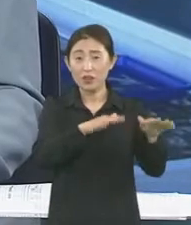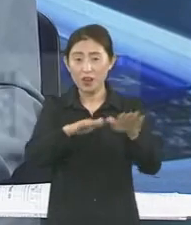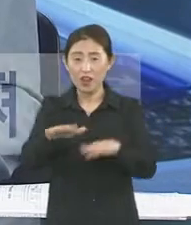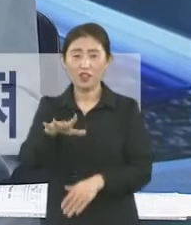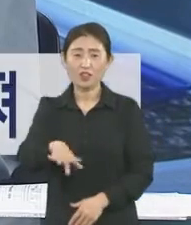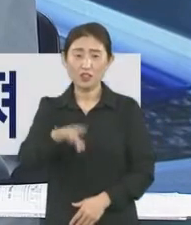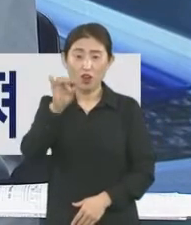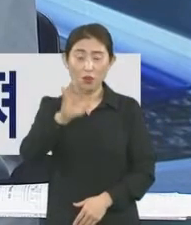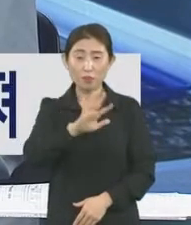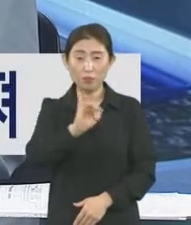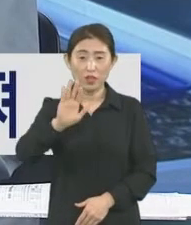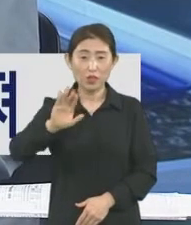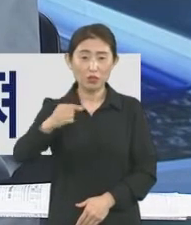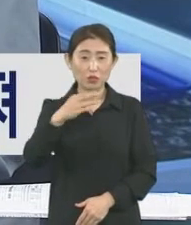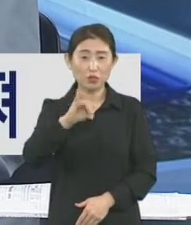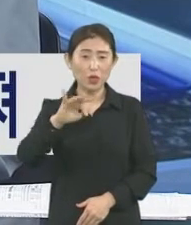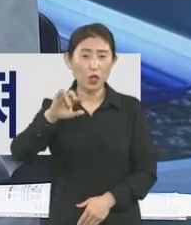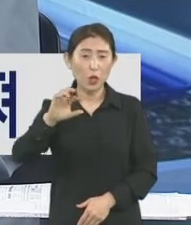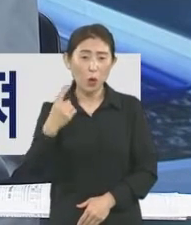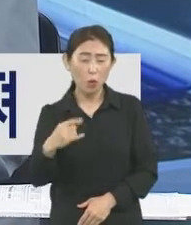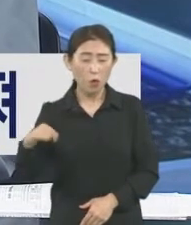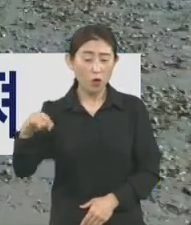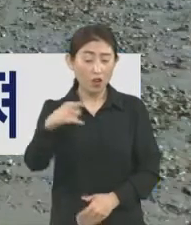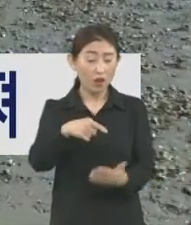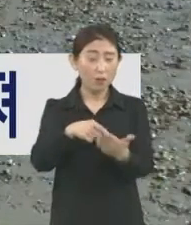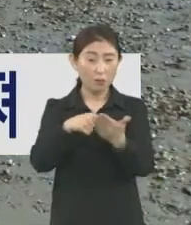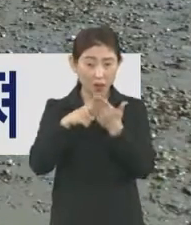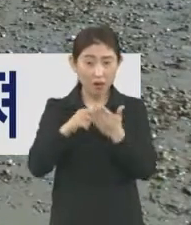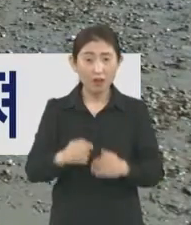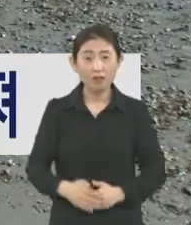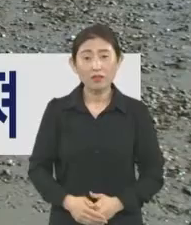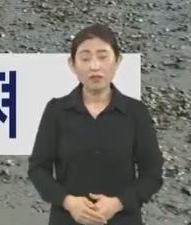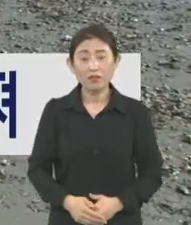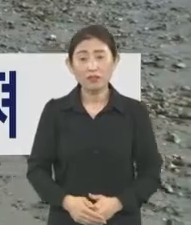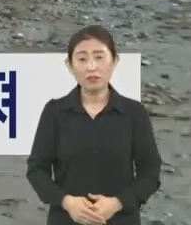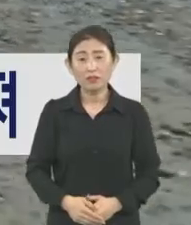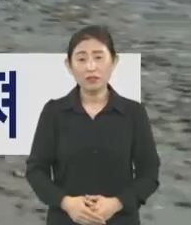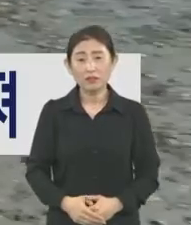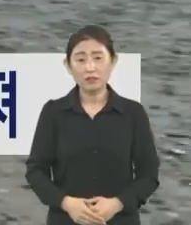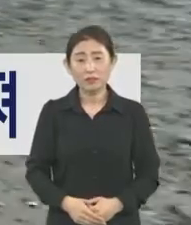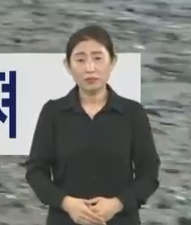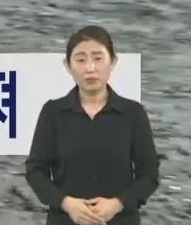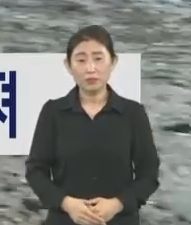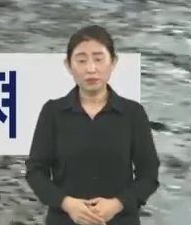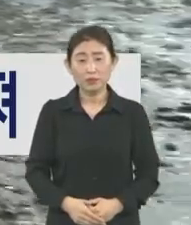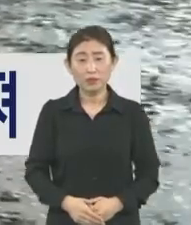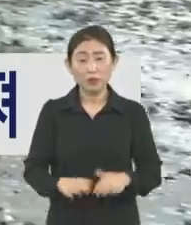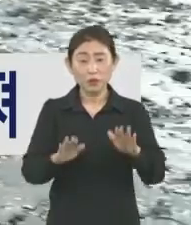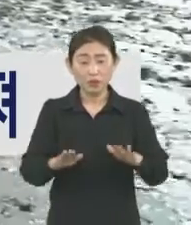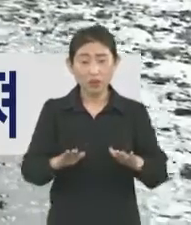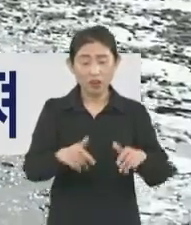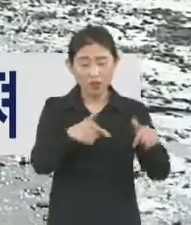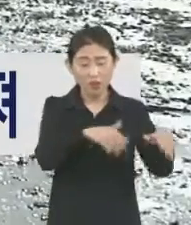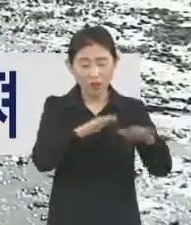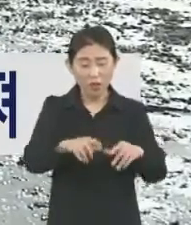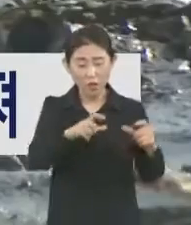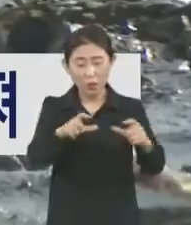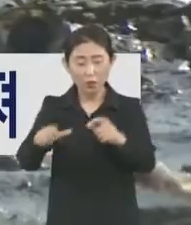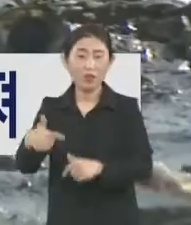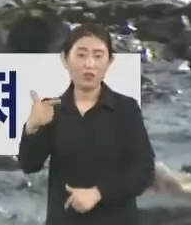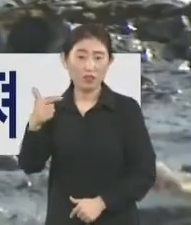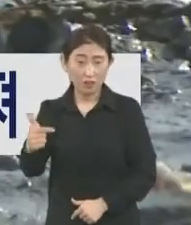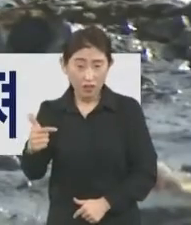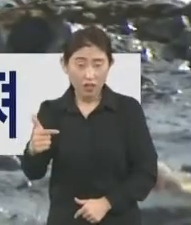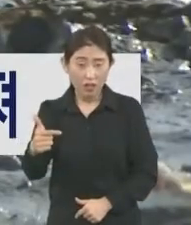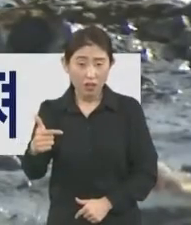서해안에서 올해 처음으로 비브리오 패혈증 균이 검출됐습니다 충남도 보건환경연구원 이 돈의 서해안 지역 6개